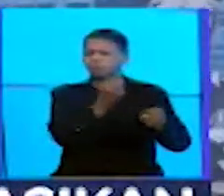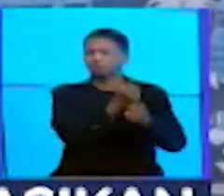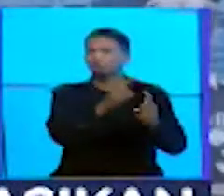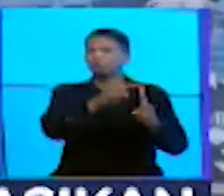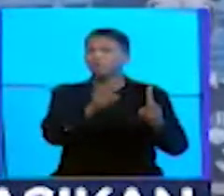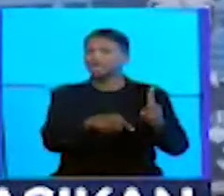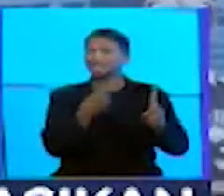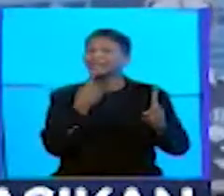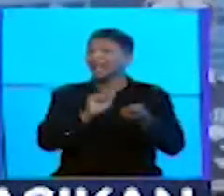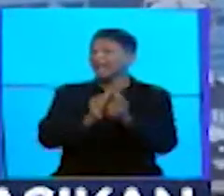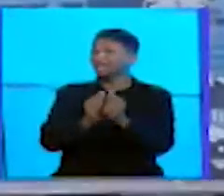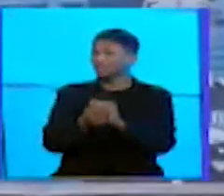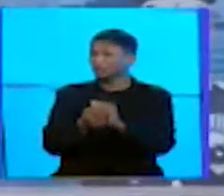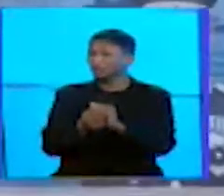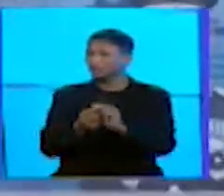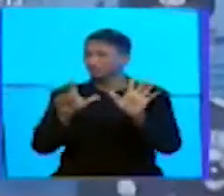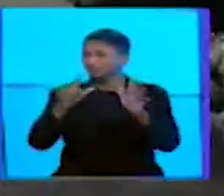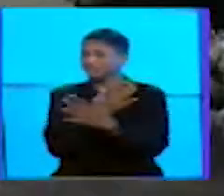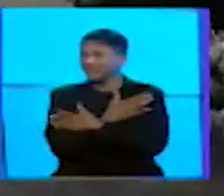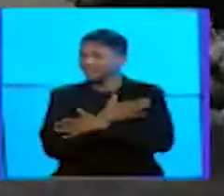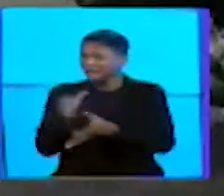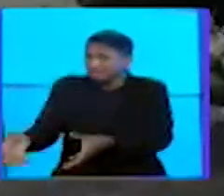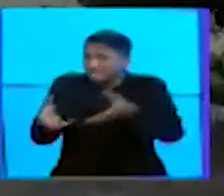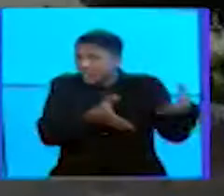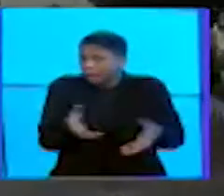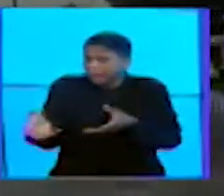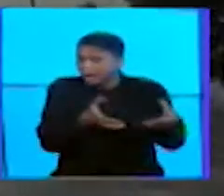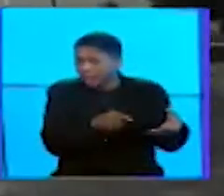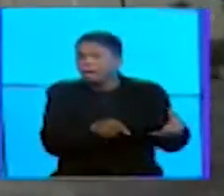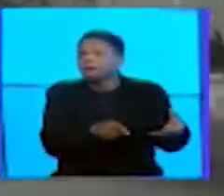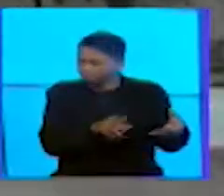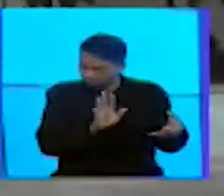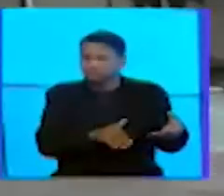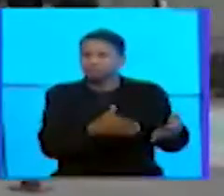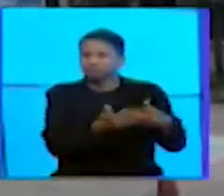telah dipindahkan. Dari Sulawesi Selatan, Ihsan Ansari dan Wahyu Ruslan melaporkan.